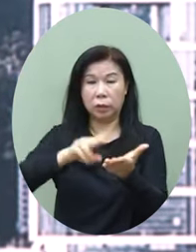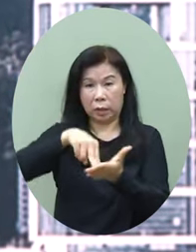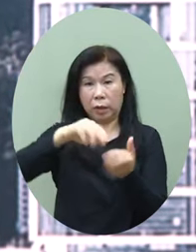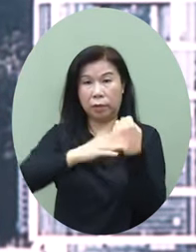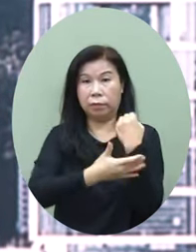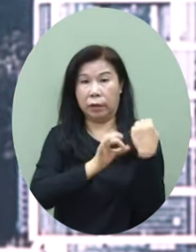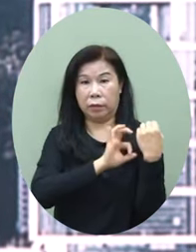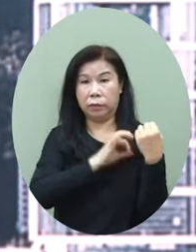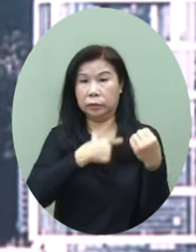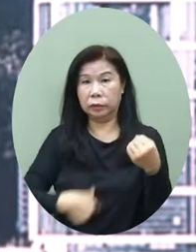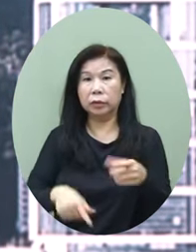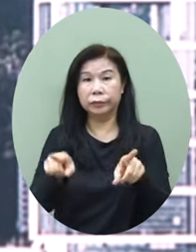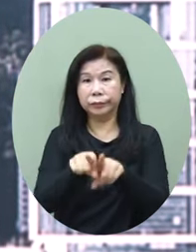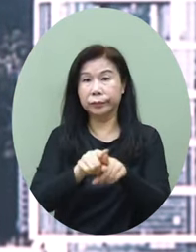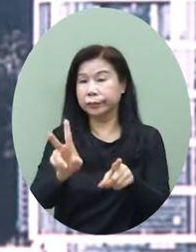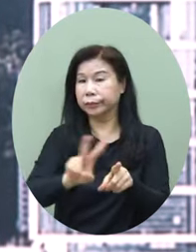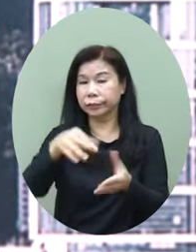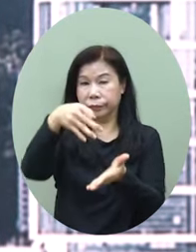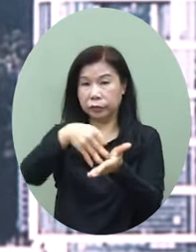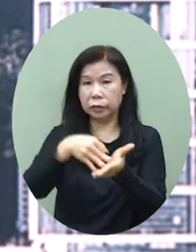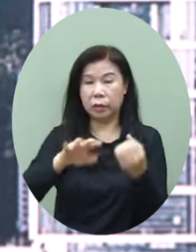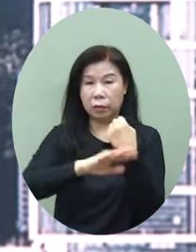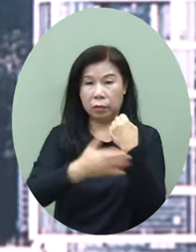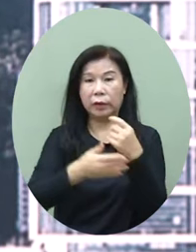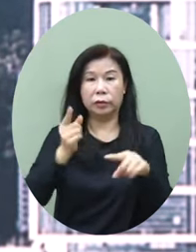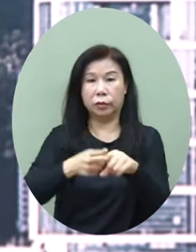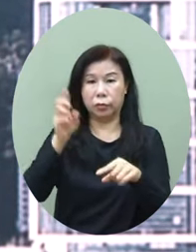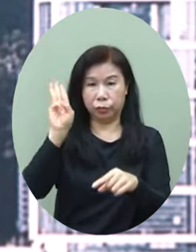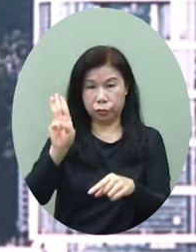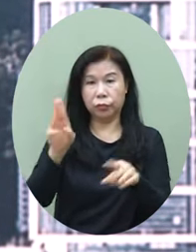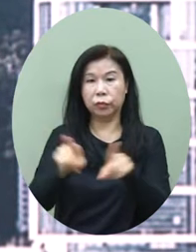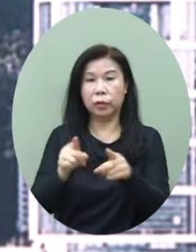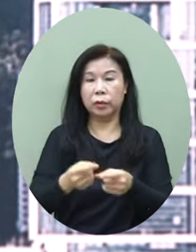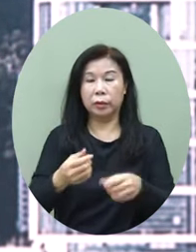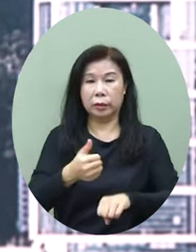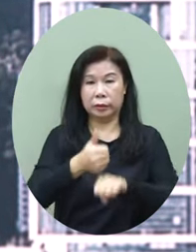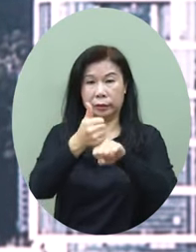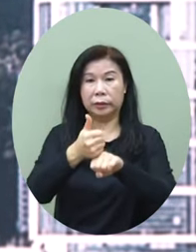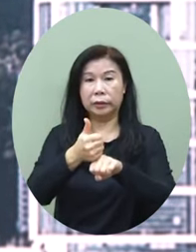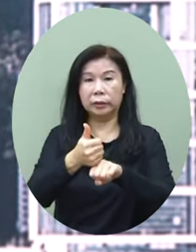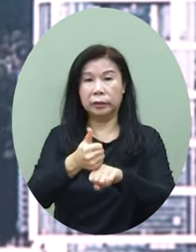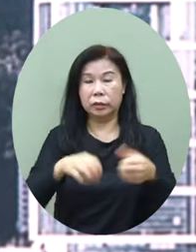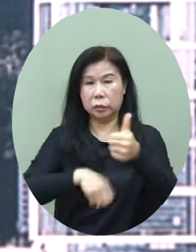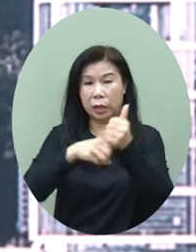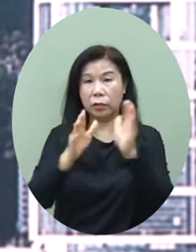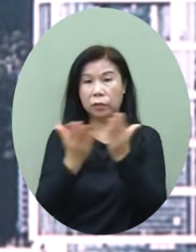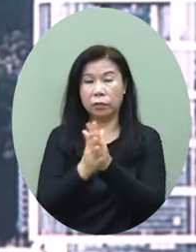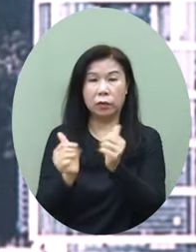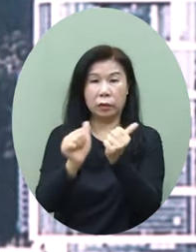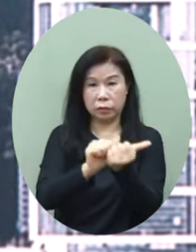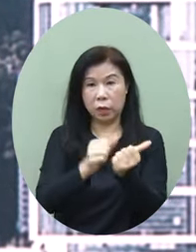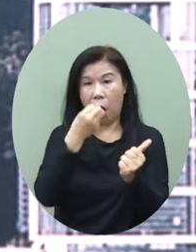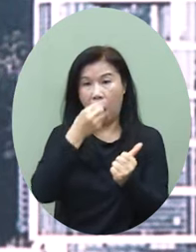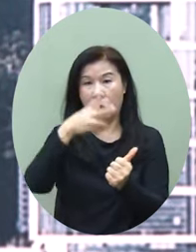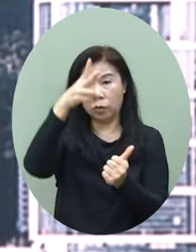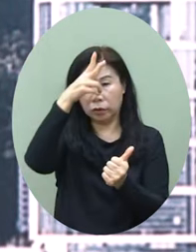参选那样是需要有一个法定的声明都是拥护《基本法》效忠香港特别行政